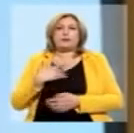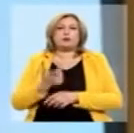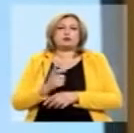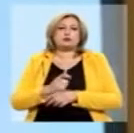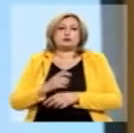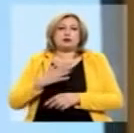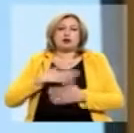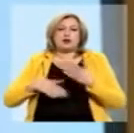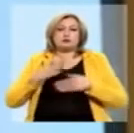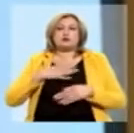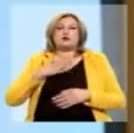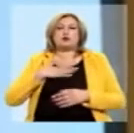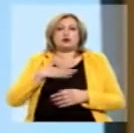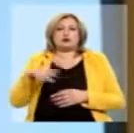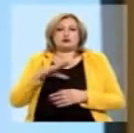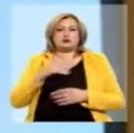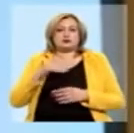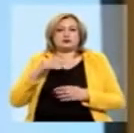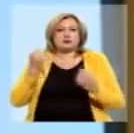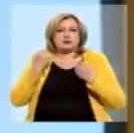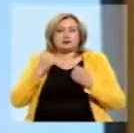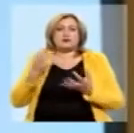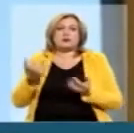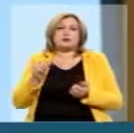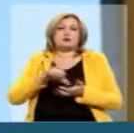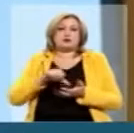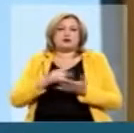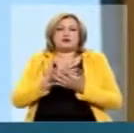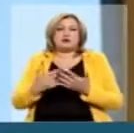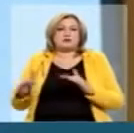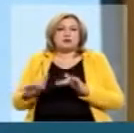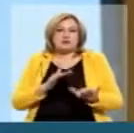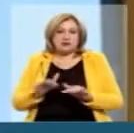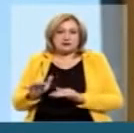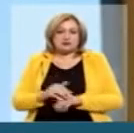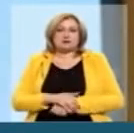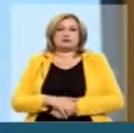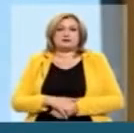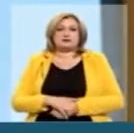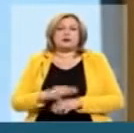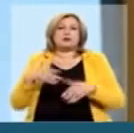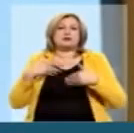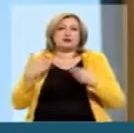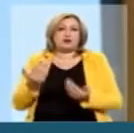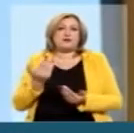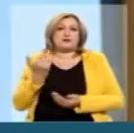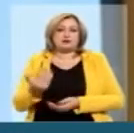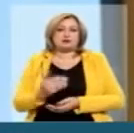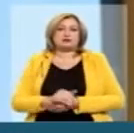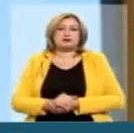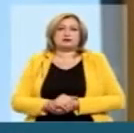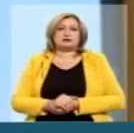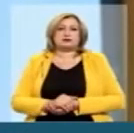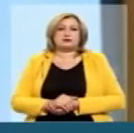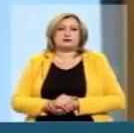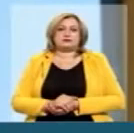Жеңістеріңіз арқылы елімізді халықаралық спорттағы мәртебесін жоғары екендігін дәлелдеп, жаттықтырушылар мен жанкүйерлердің ғана емес барша қазақ елінің үмітін